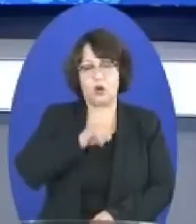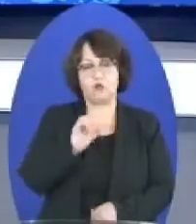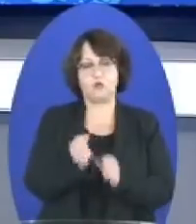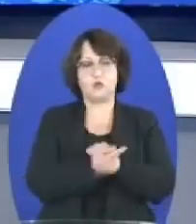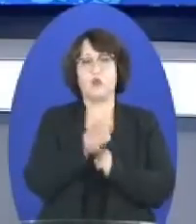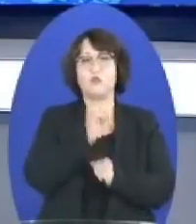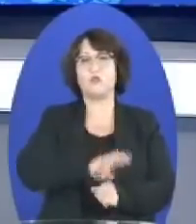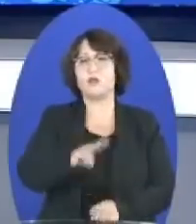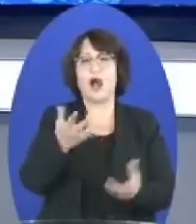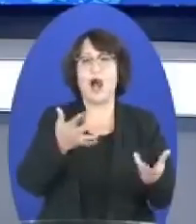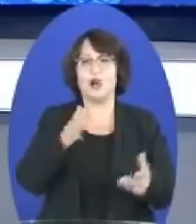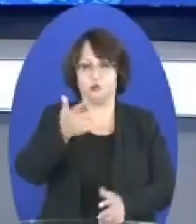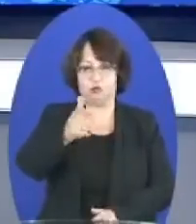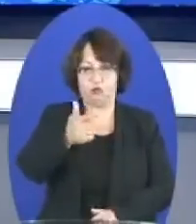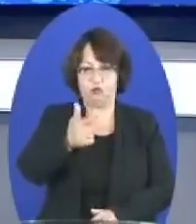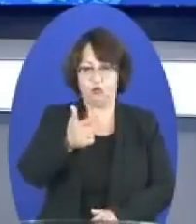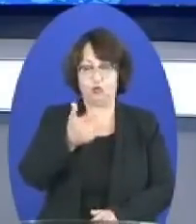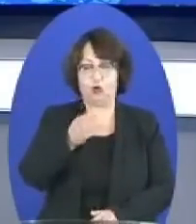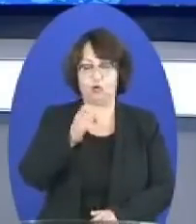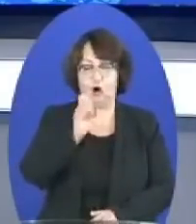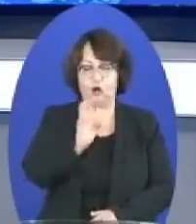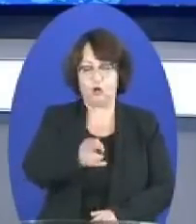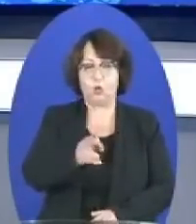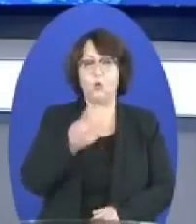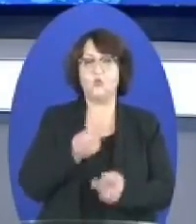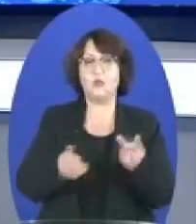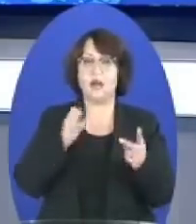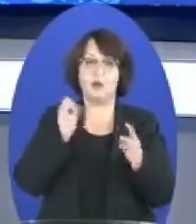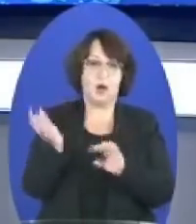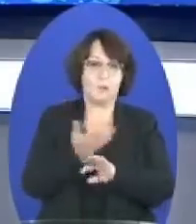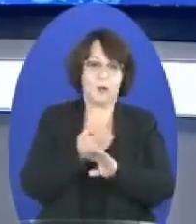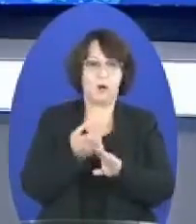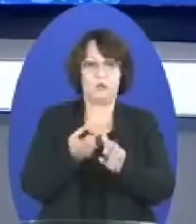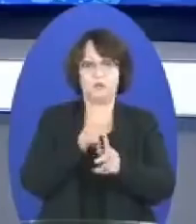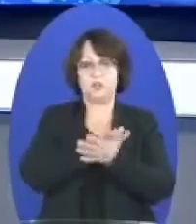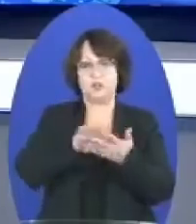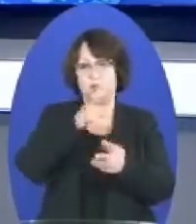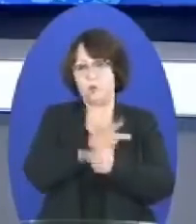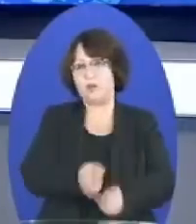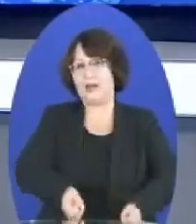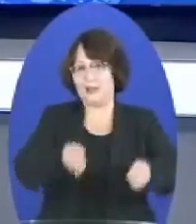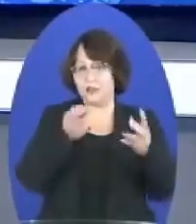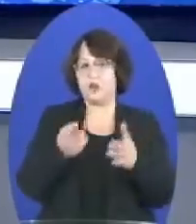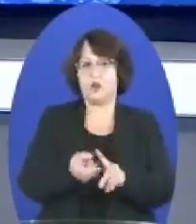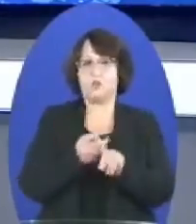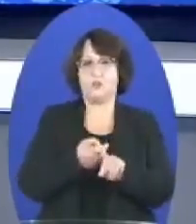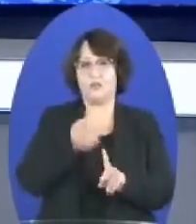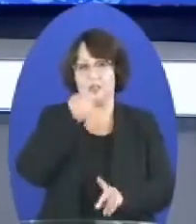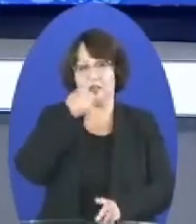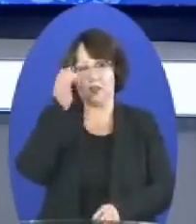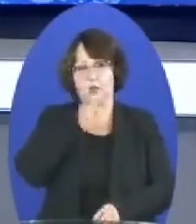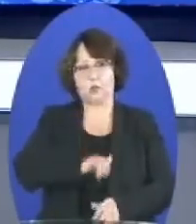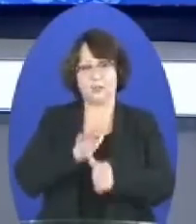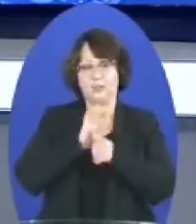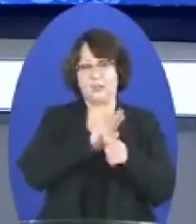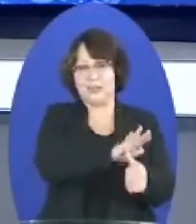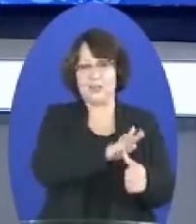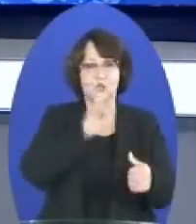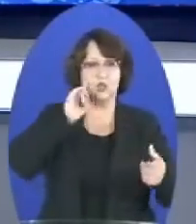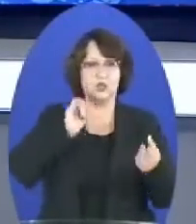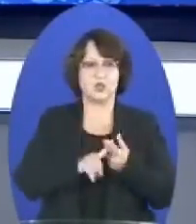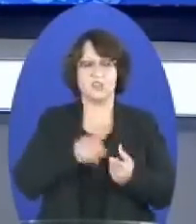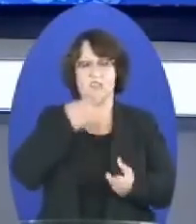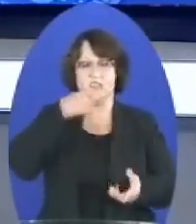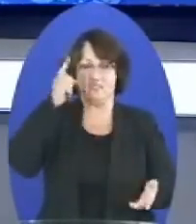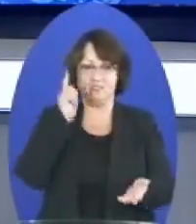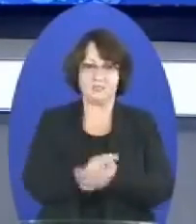бүс Хонконгод үндэсний аюулгүй байдлын тухай одоо шинэ хууль хэрэгжилж эхэлсэнтэй холбогдуулаад хятадд шахалт үзүүлэх зорилготой